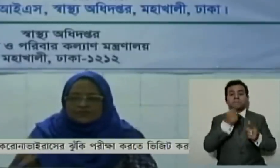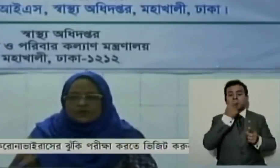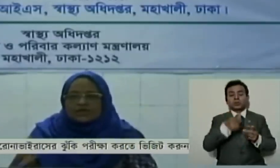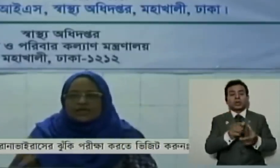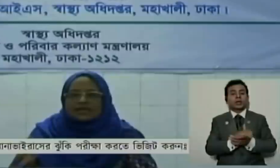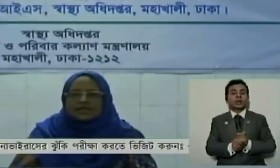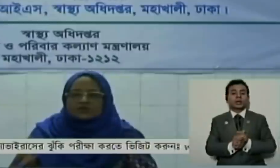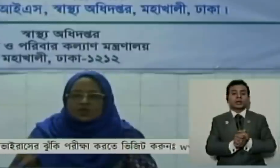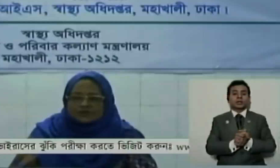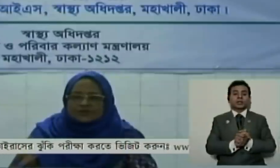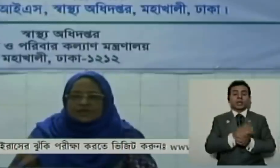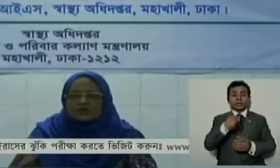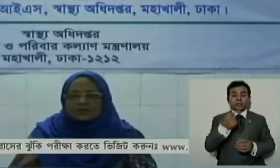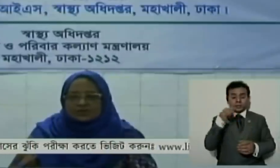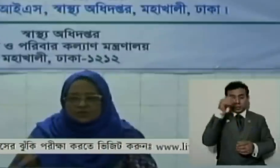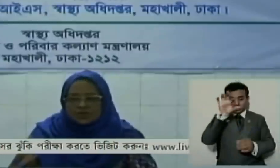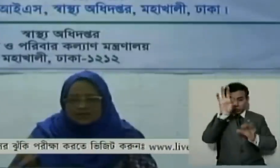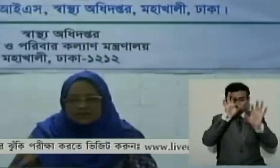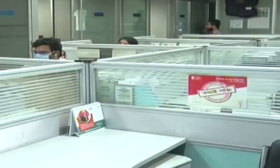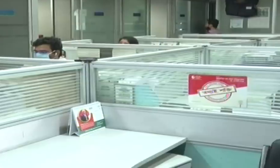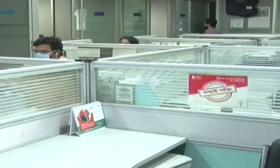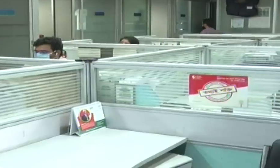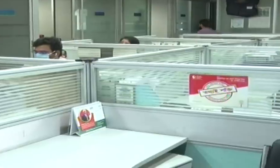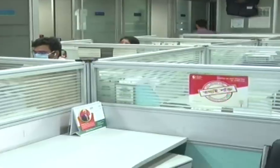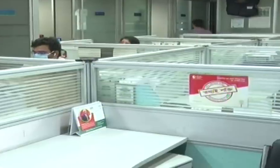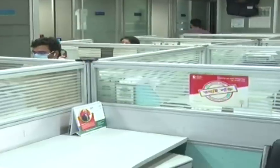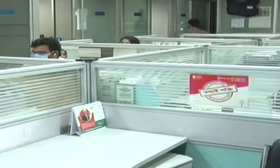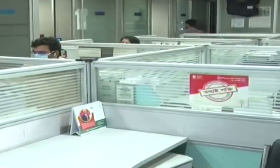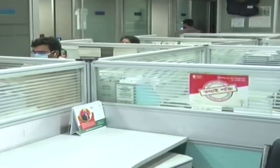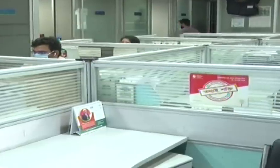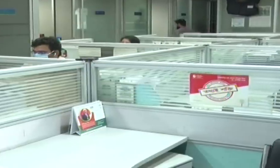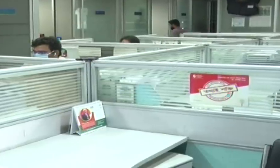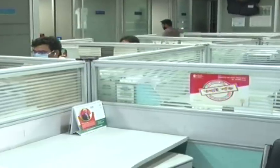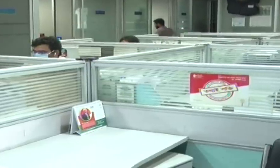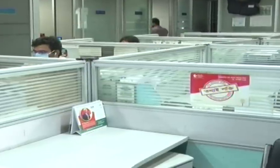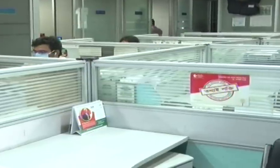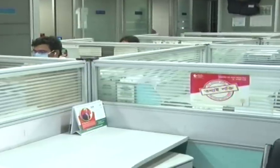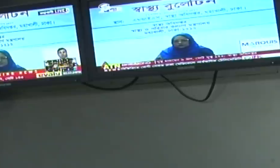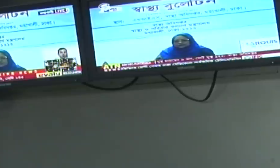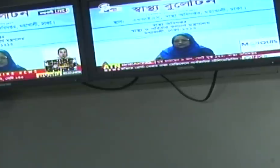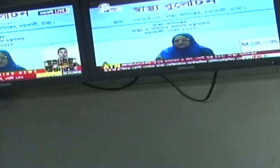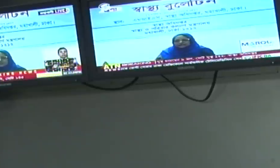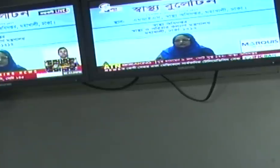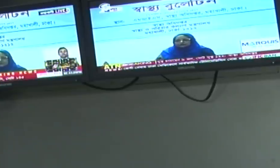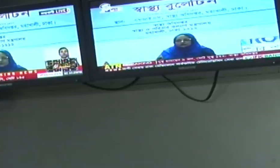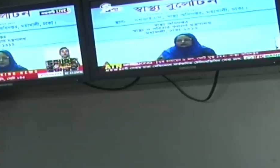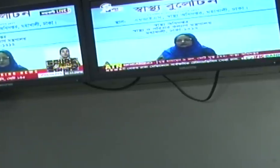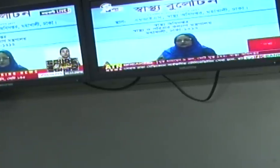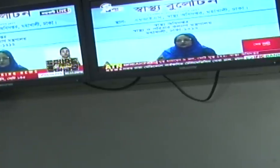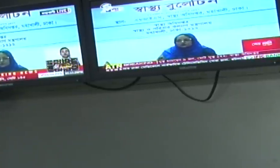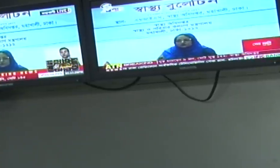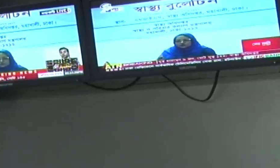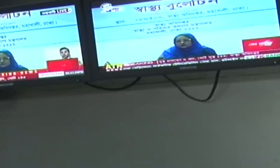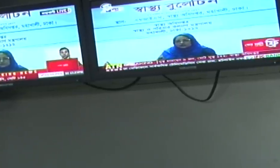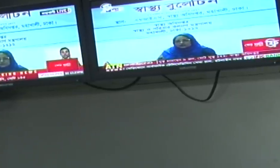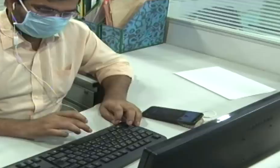বলি, এই সোয়াব স্টিকেরও আমাদের কোনো ঘাটতি নাই। বুলেটিনে আরো জানানো হয় চিকিৎসক নার্স ও স্বাস্থ্যকর্মীদের এখন পর্যন্ত সুরক্ষা